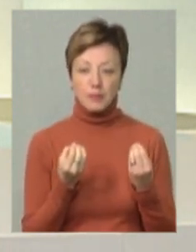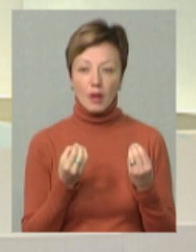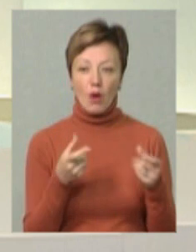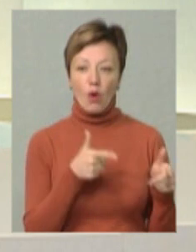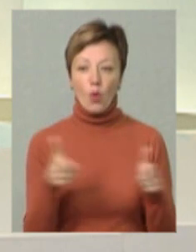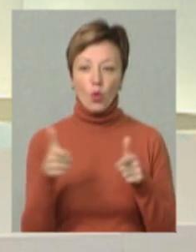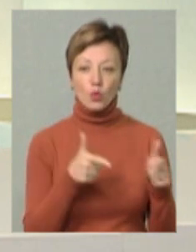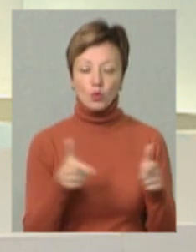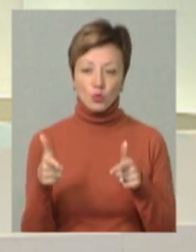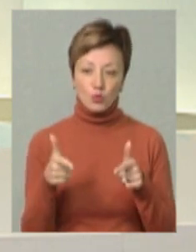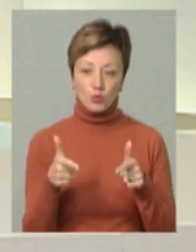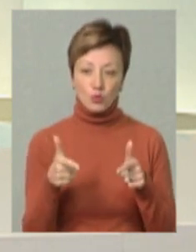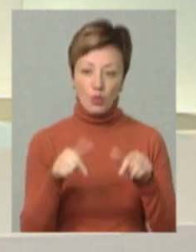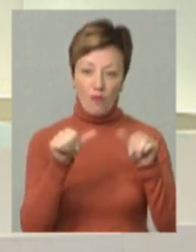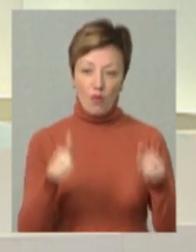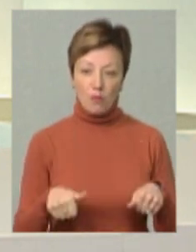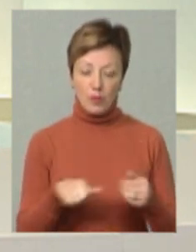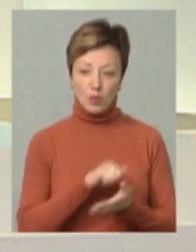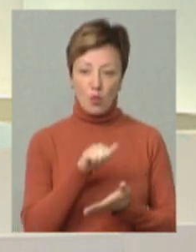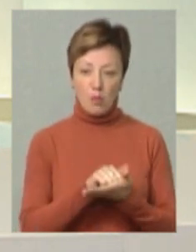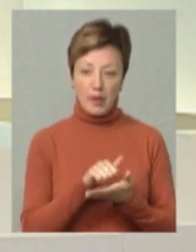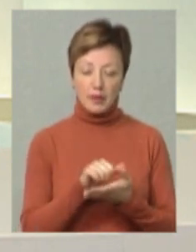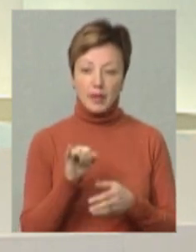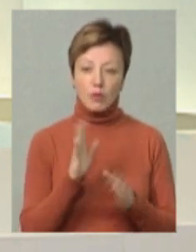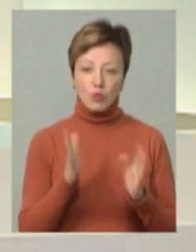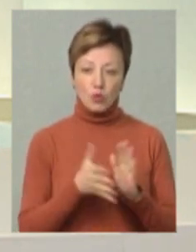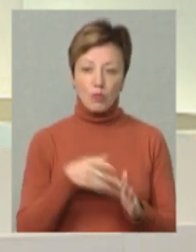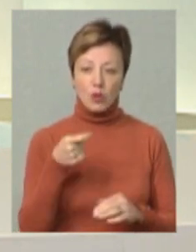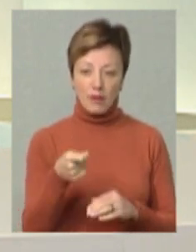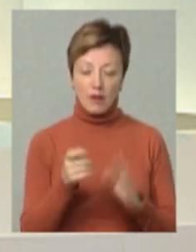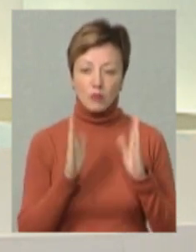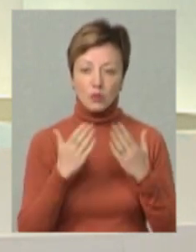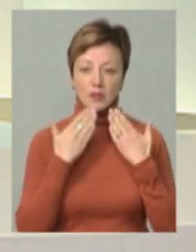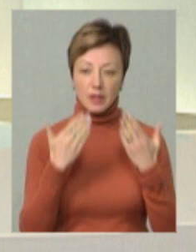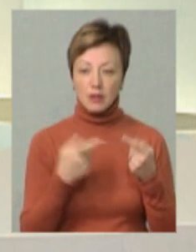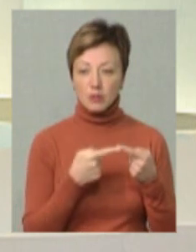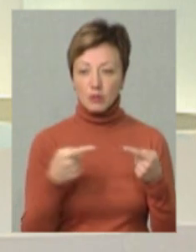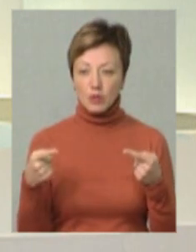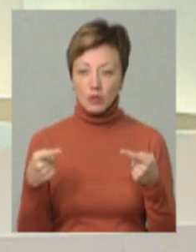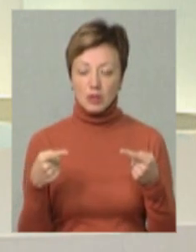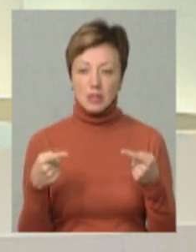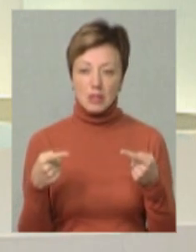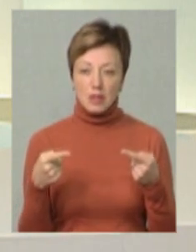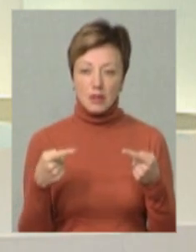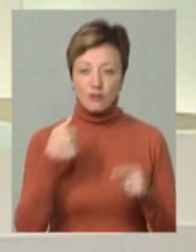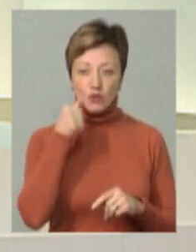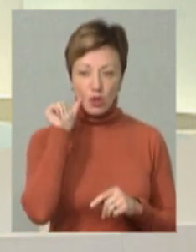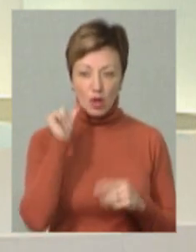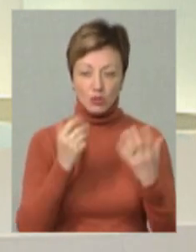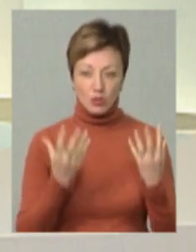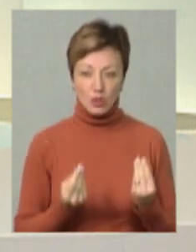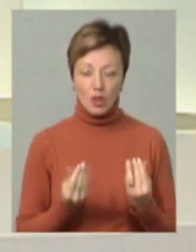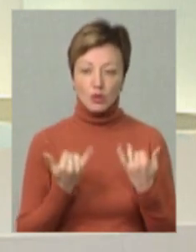розробки або не розробки документів, а оформлення документів, і будуть подавати, будуть звертатися. І на протязі і вчорашнього